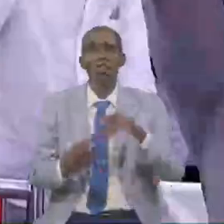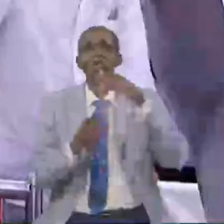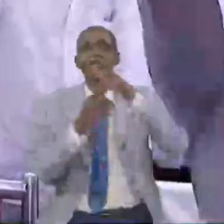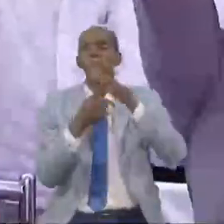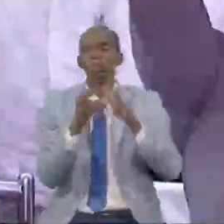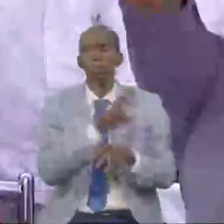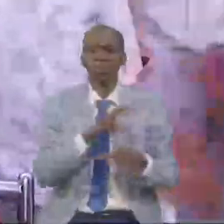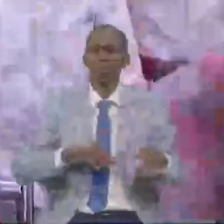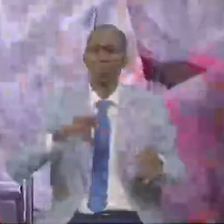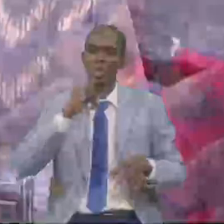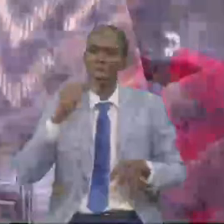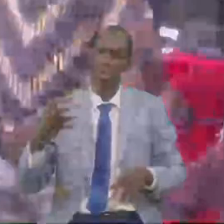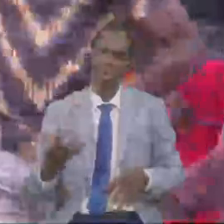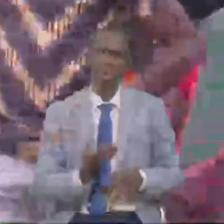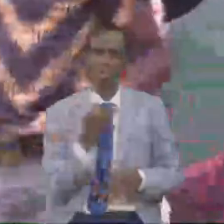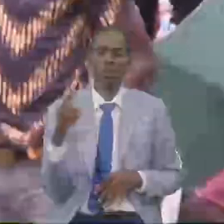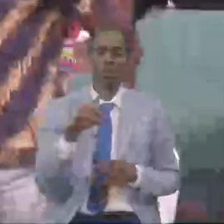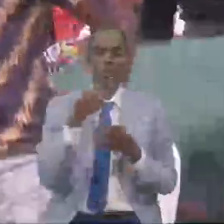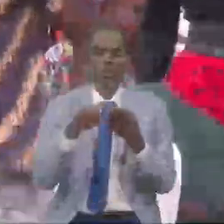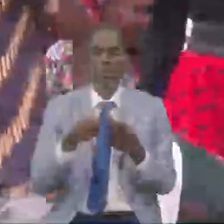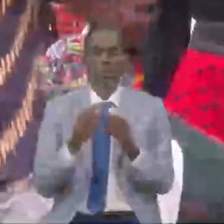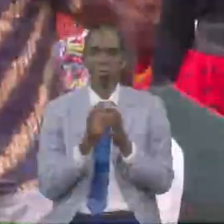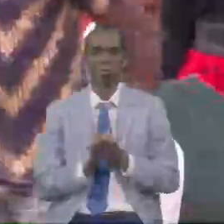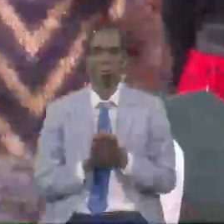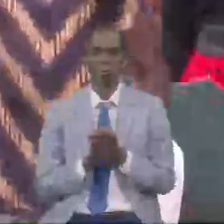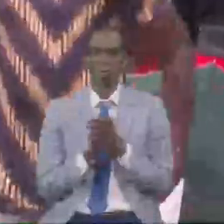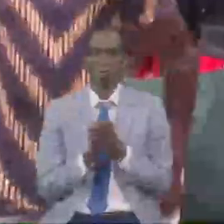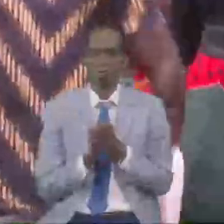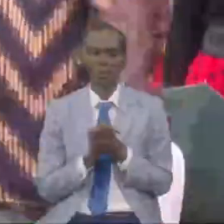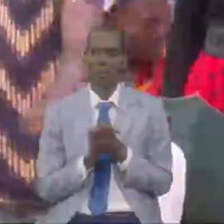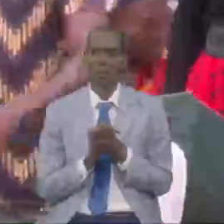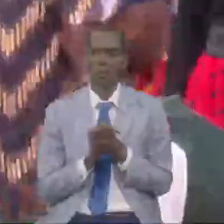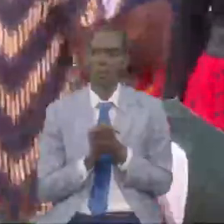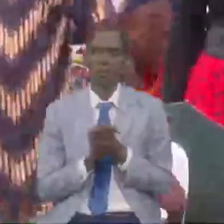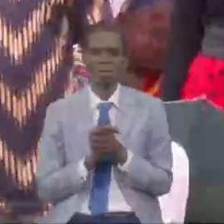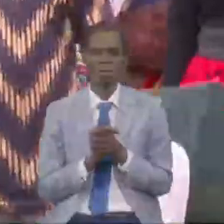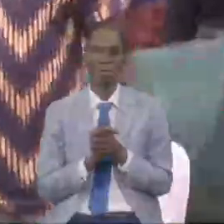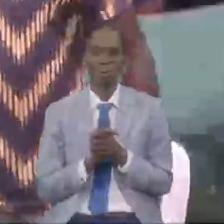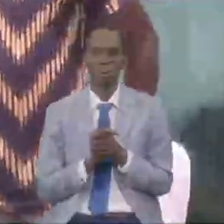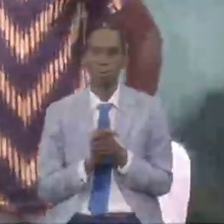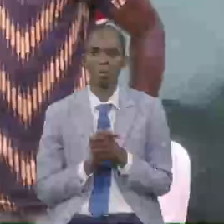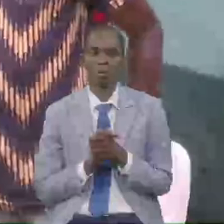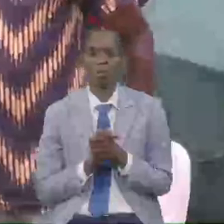Et voyons comment nous allons veiller, veiller, jusqu'à parvenir au lieu que Christ nous réserve.